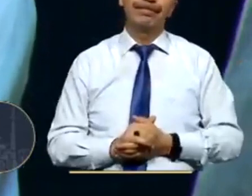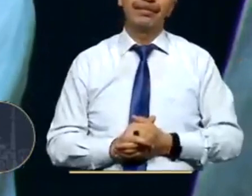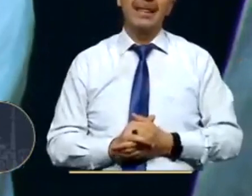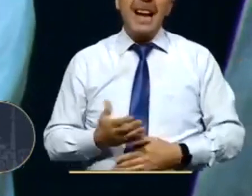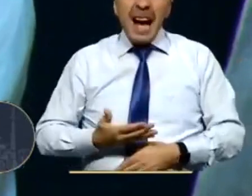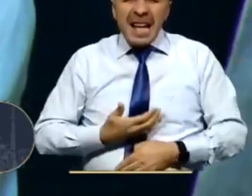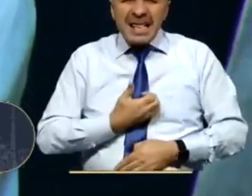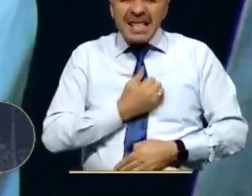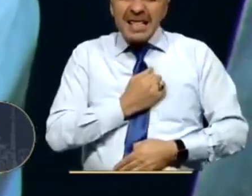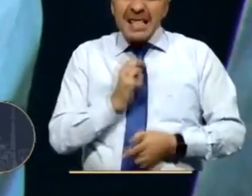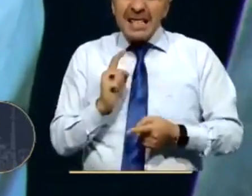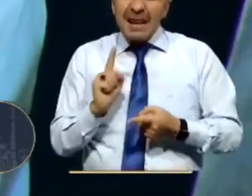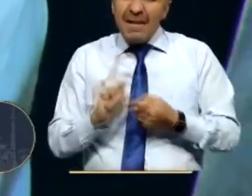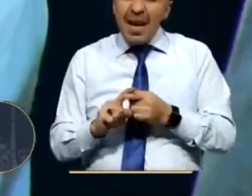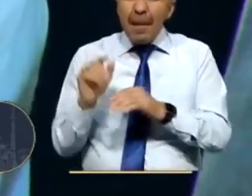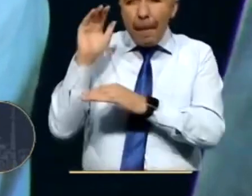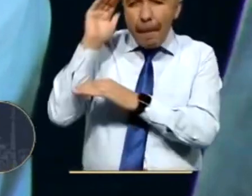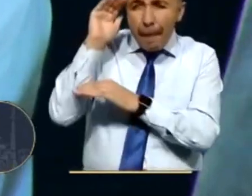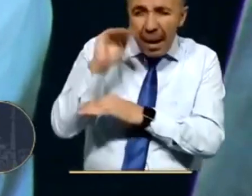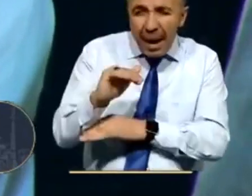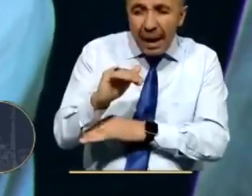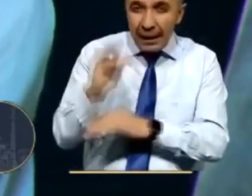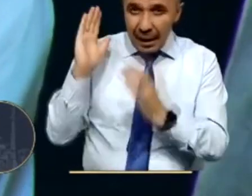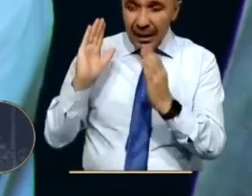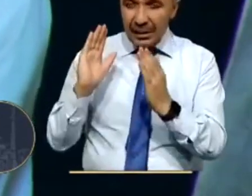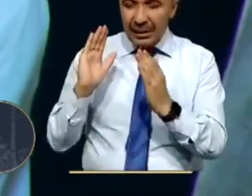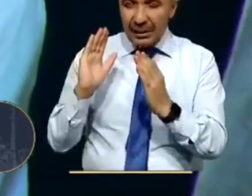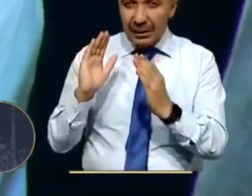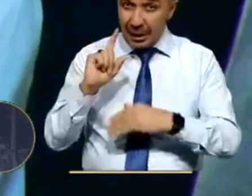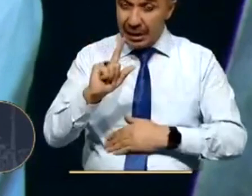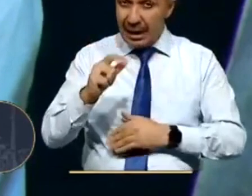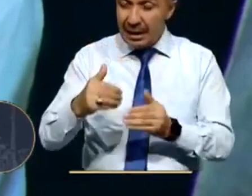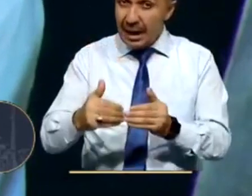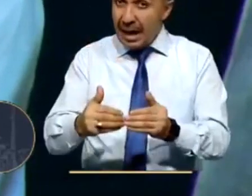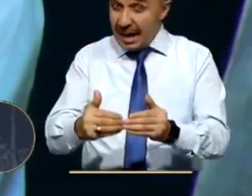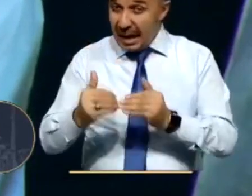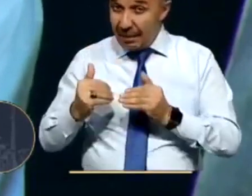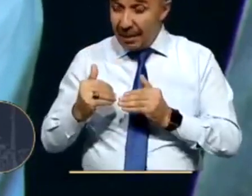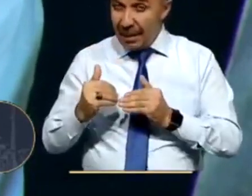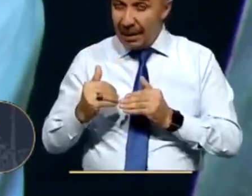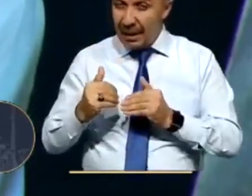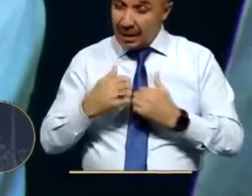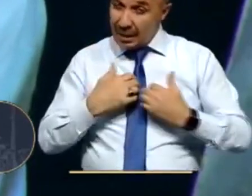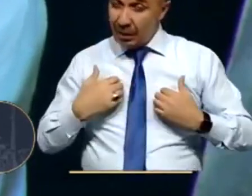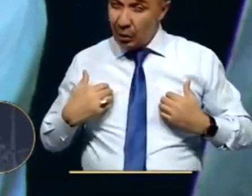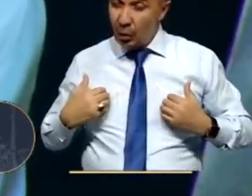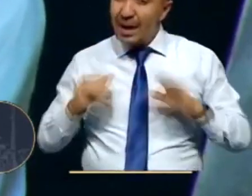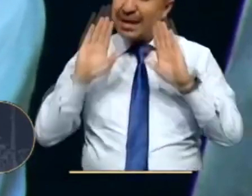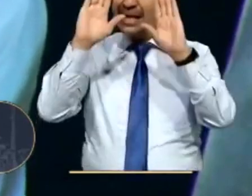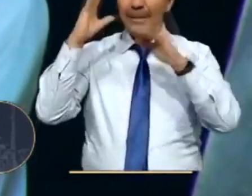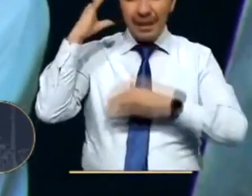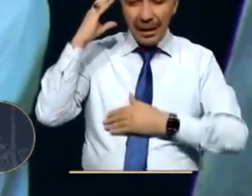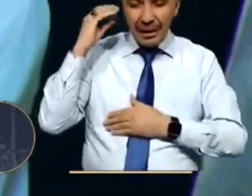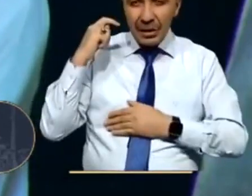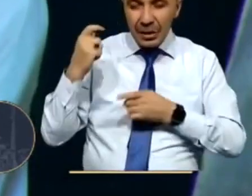Sıkıntı ve musibetler karşısında gerekli tedbir, tevekkül ve teslimiyet anlayışıyla hareket